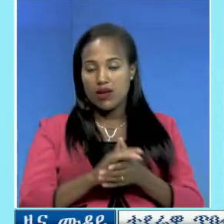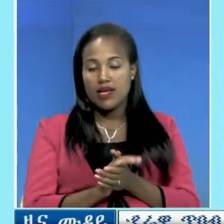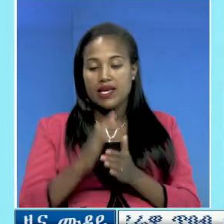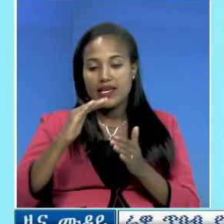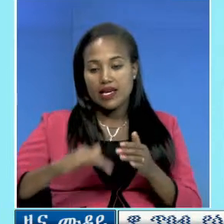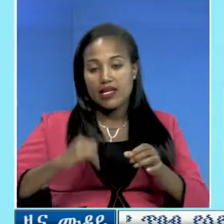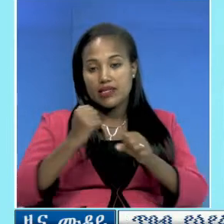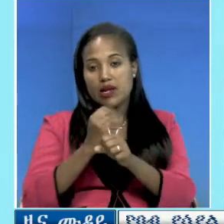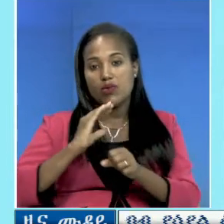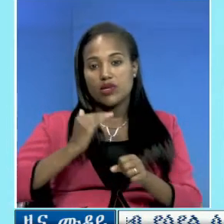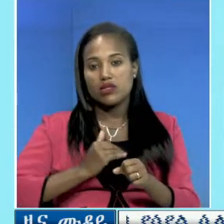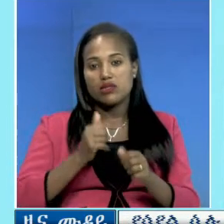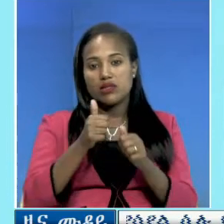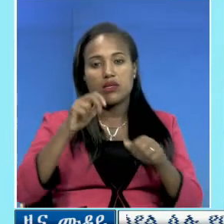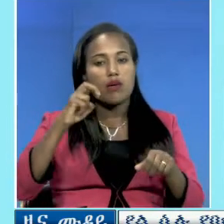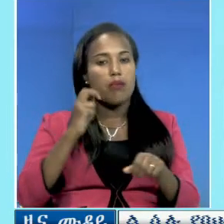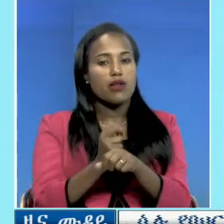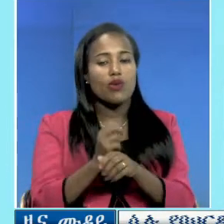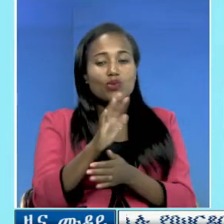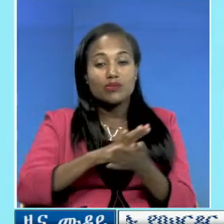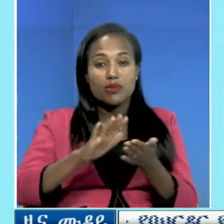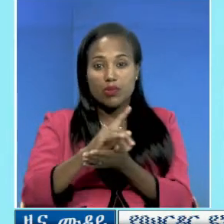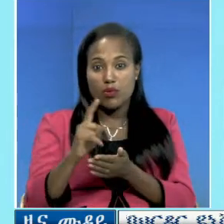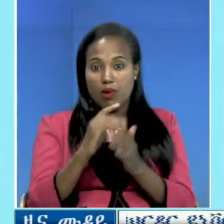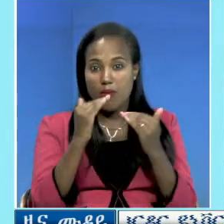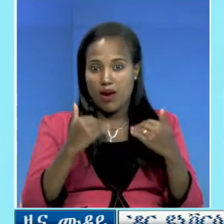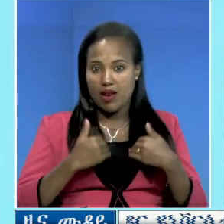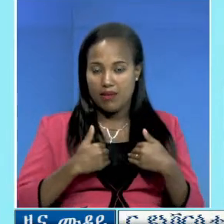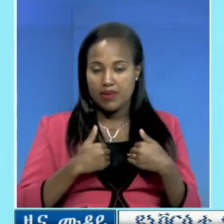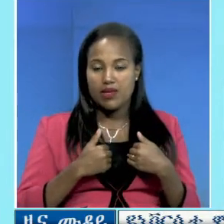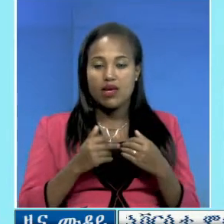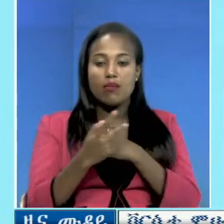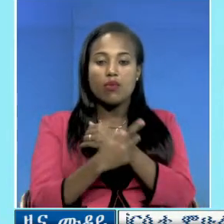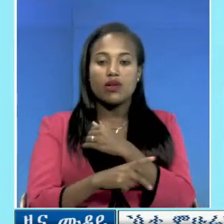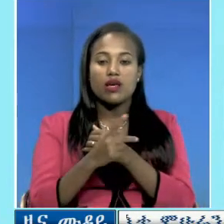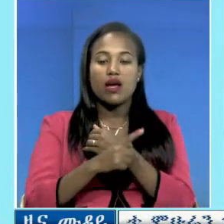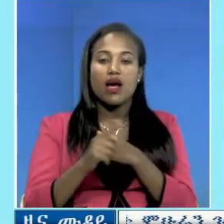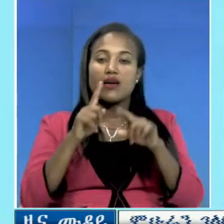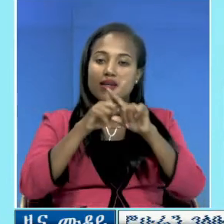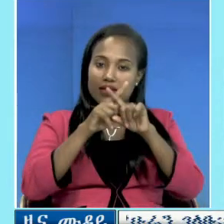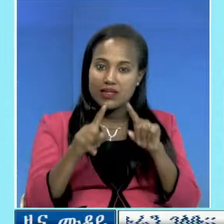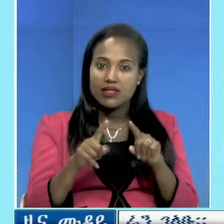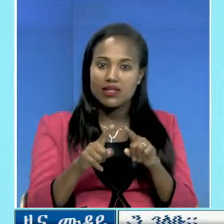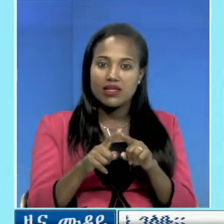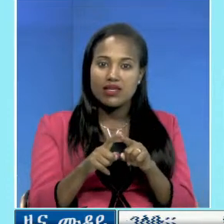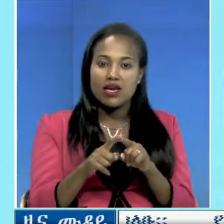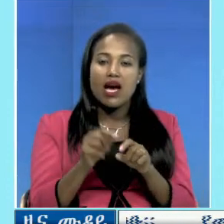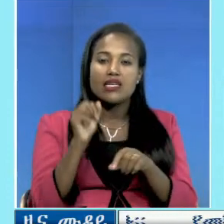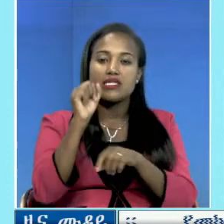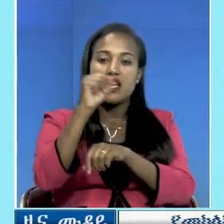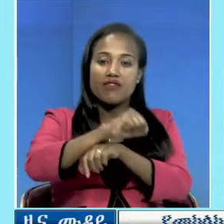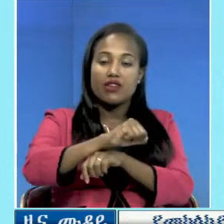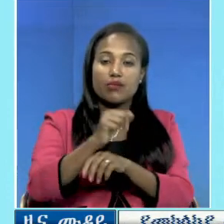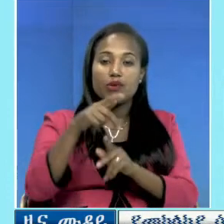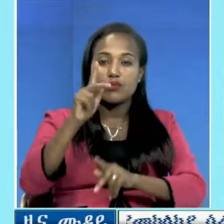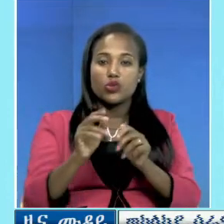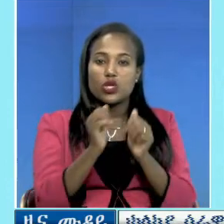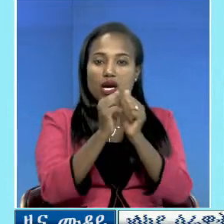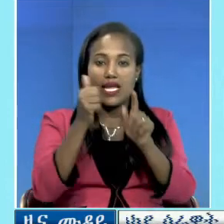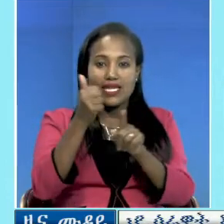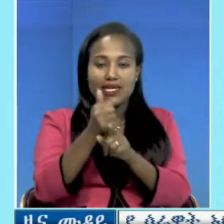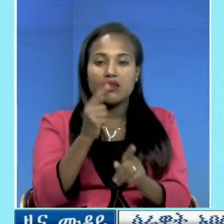ቀሪ ስራዎቻችን እጅግ ከባድና ውስብስብ ቢሆኑም አሁን ባለንበት የፖለቲካ መድረክ ግን የግፏን አሸናፊነት በህዝቦች የጋራ